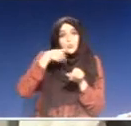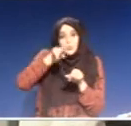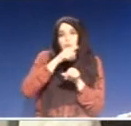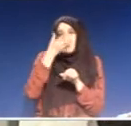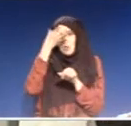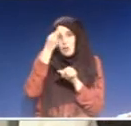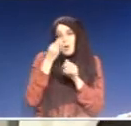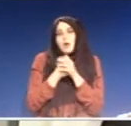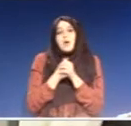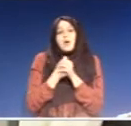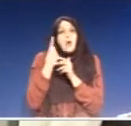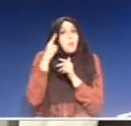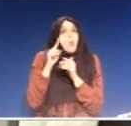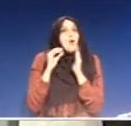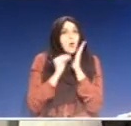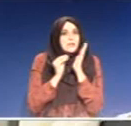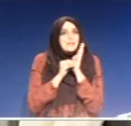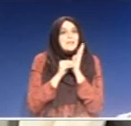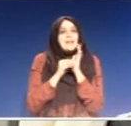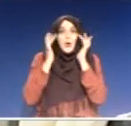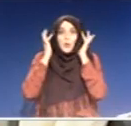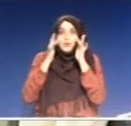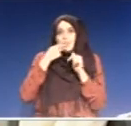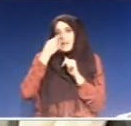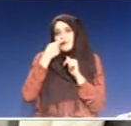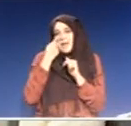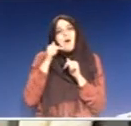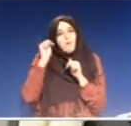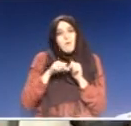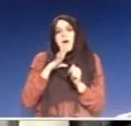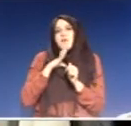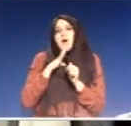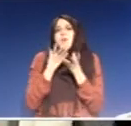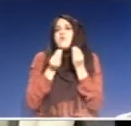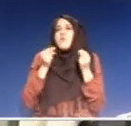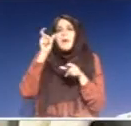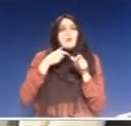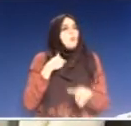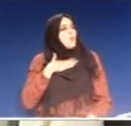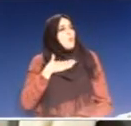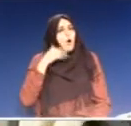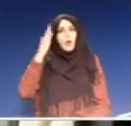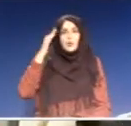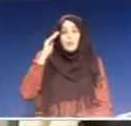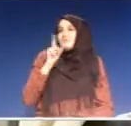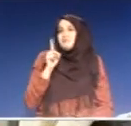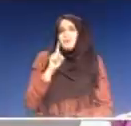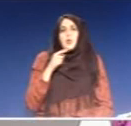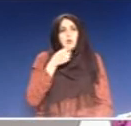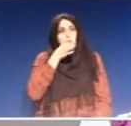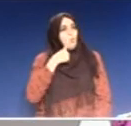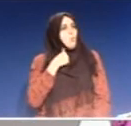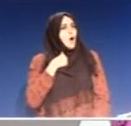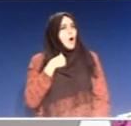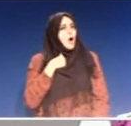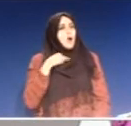ومن أجل تجذير ثقافة الخبرة في حياتنا. طيب. إنه كاين الناس كما سنعلق بعد حين، هل الخبير يقول لك لا هو